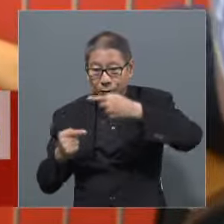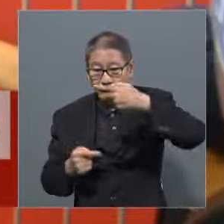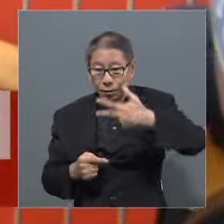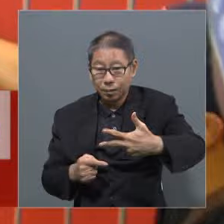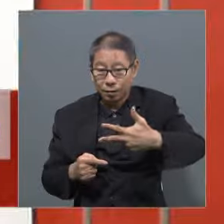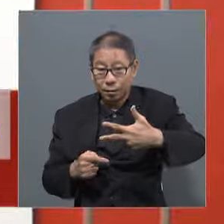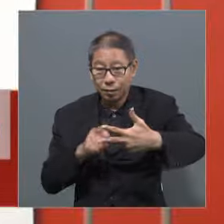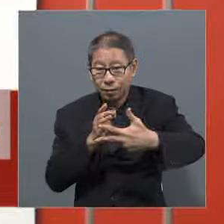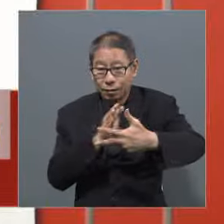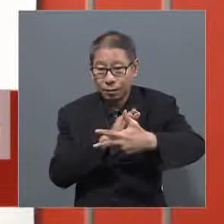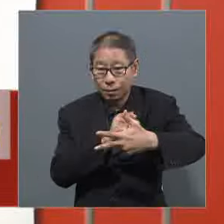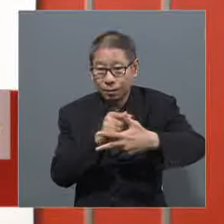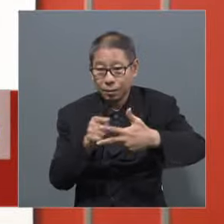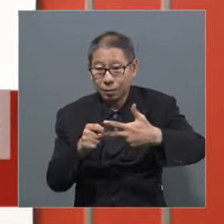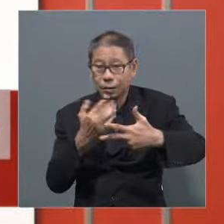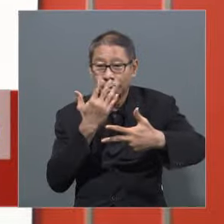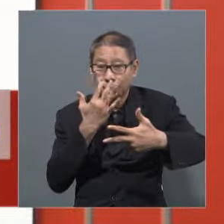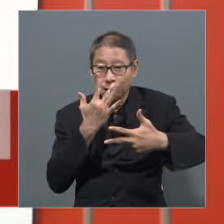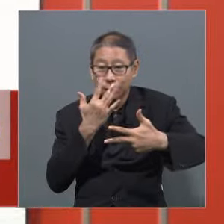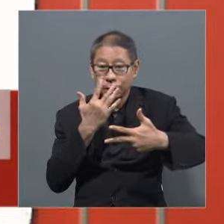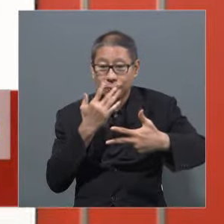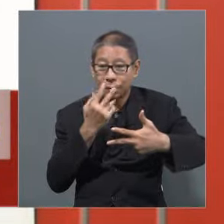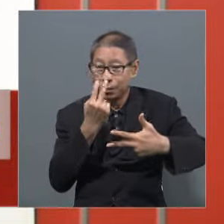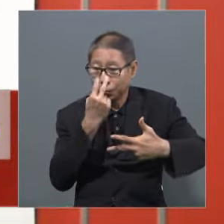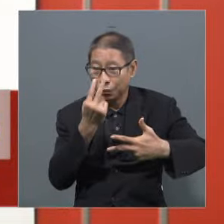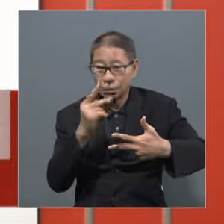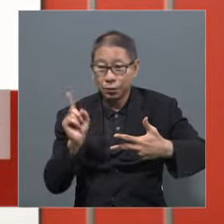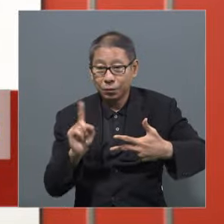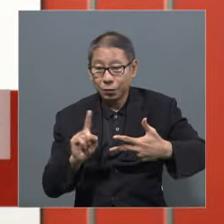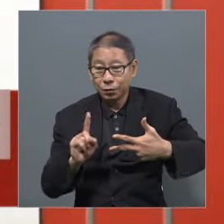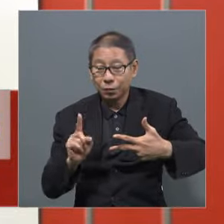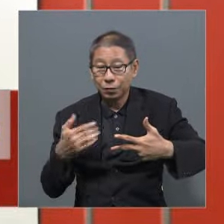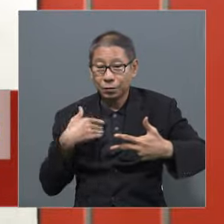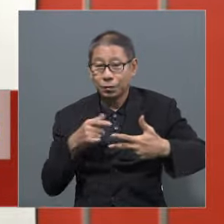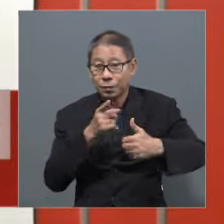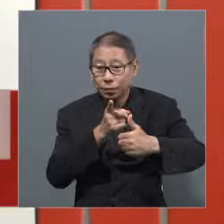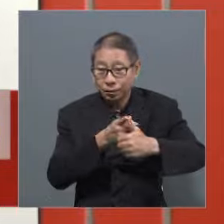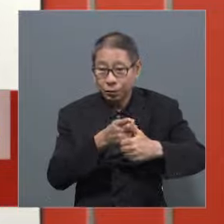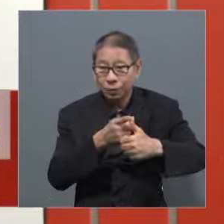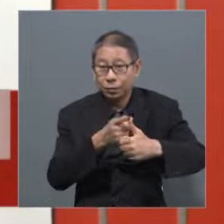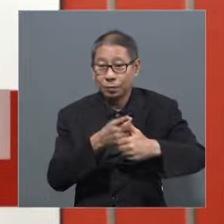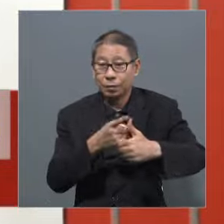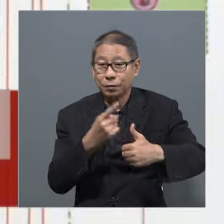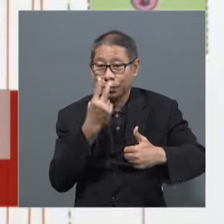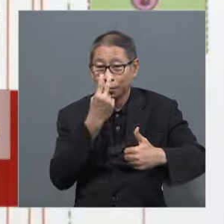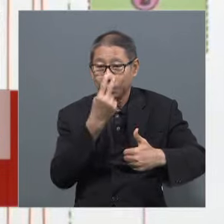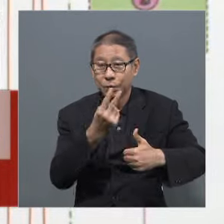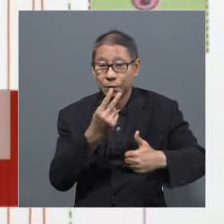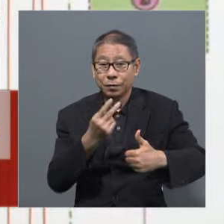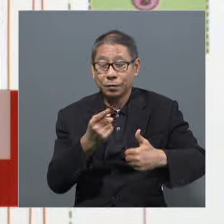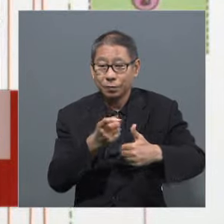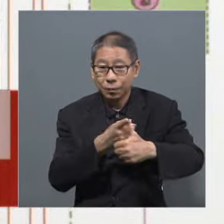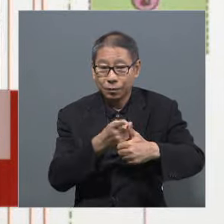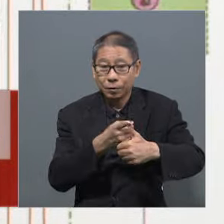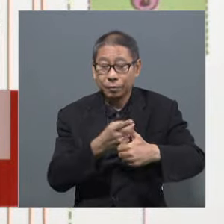ซ้ายสุดมีเป็นสีด้วยนะเจอรี่มาดูกันซิว่ามีสีอะไรบ้างเ้าแถวแรกก่อนคุณผู้ชมดูนะครับแถวแรก